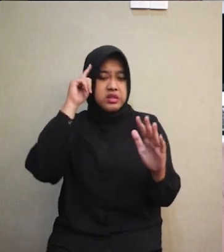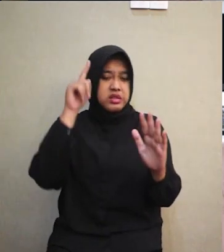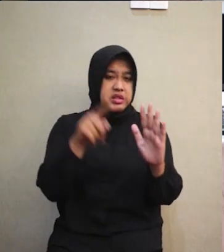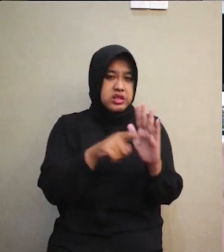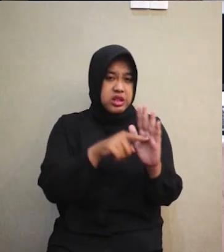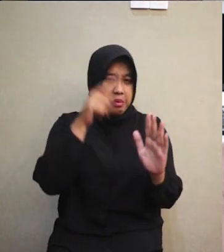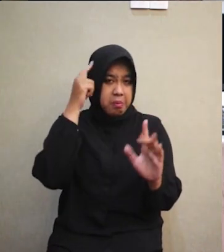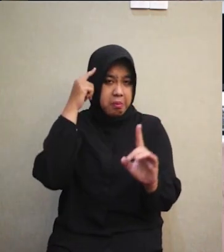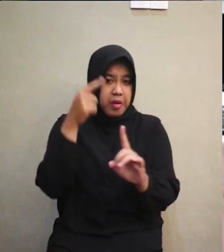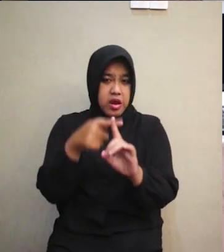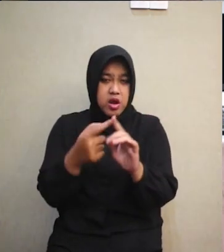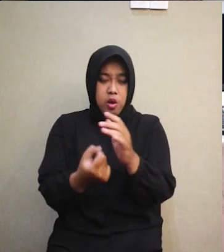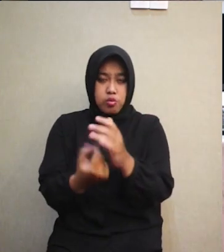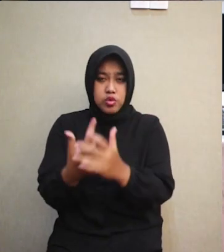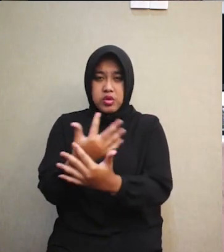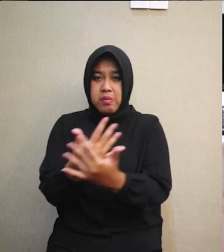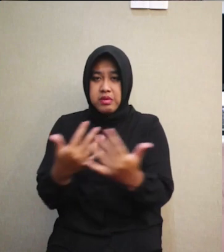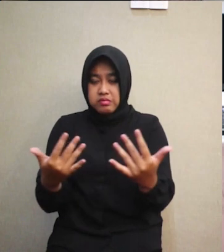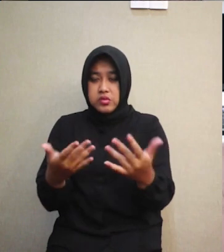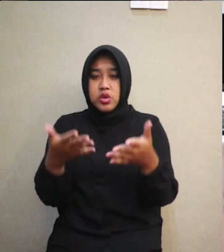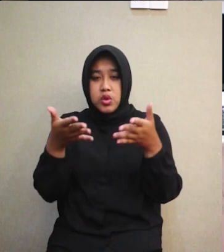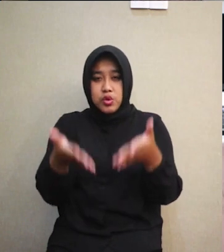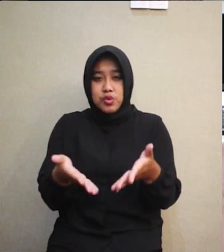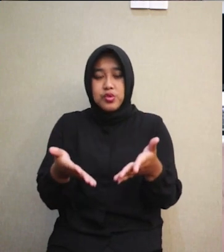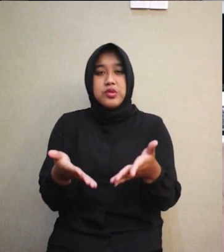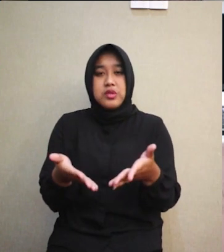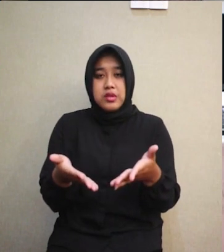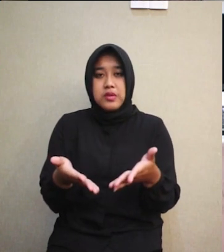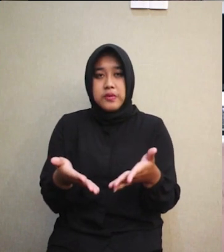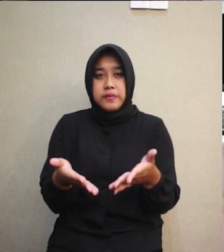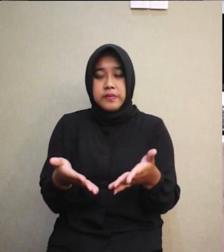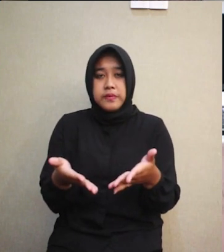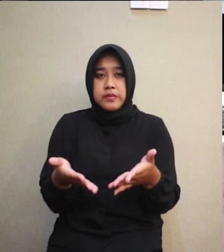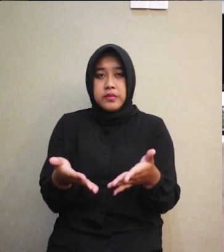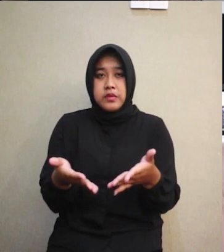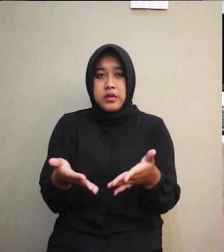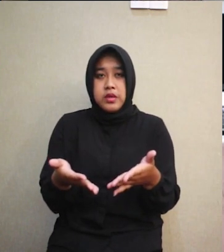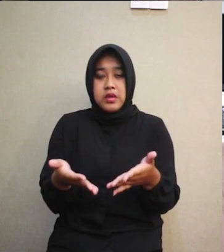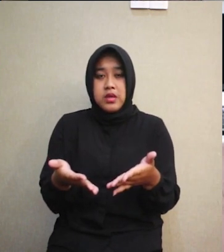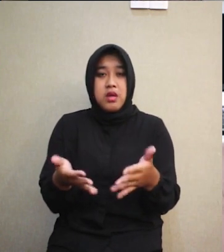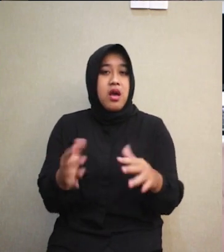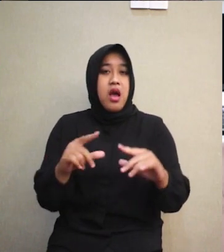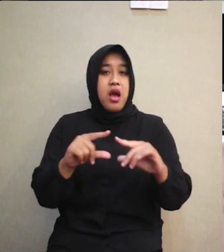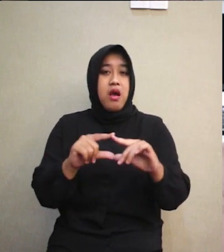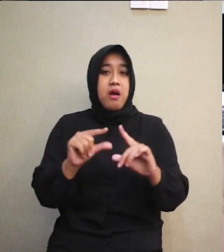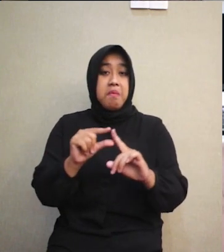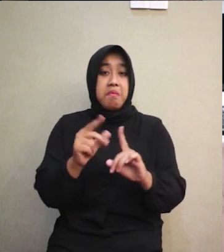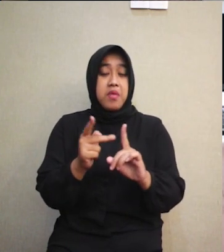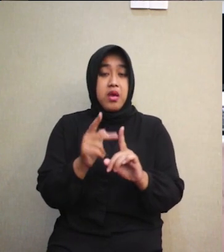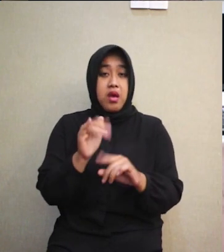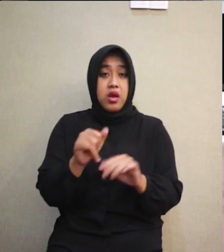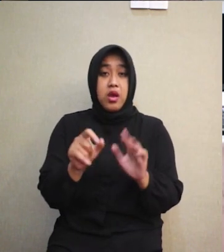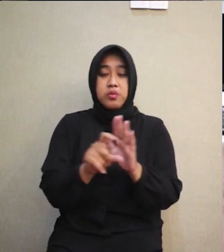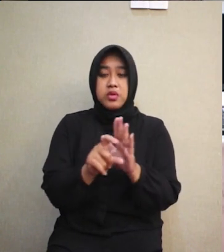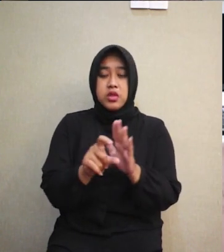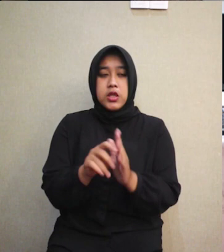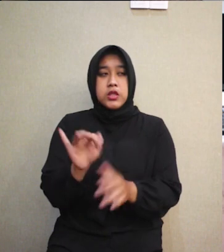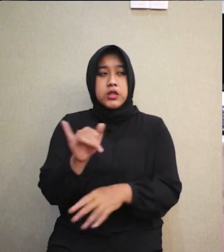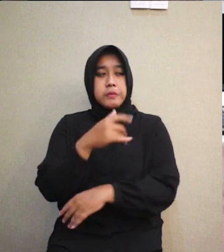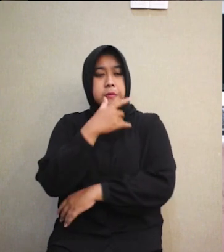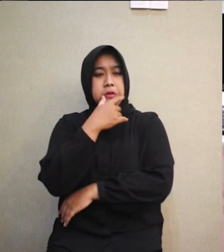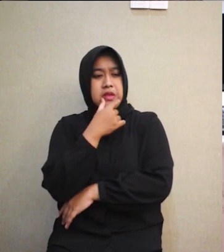kemudian muncul gitu terutama oleh-oleh apa namanya negara misalnya gitu kayak